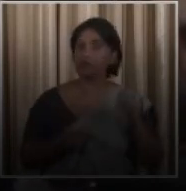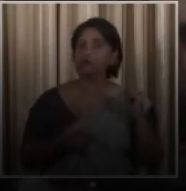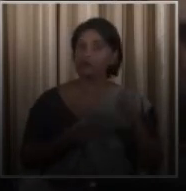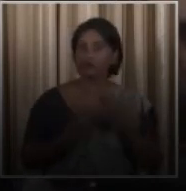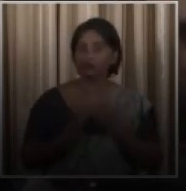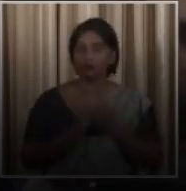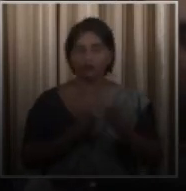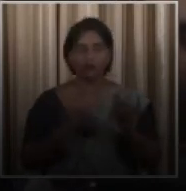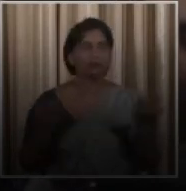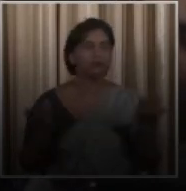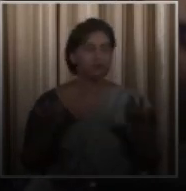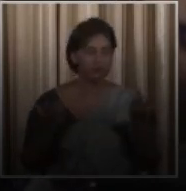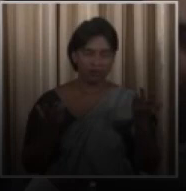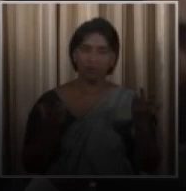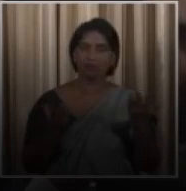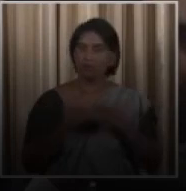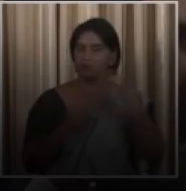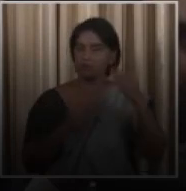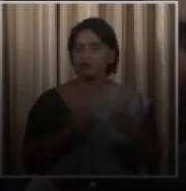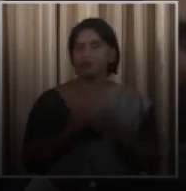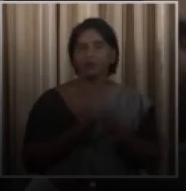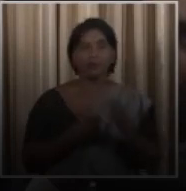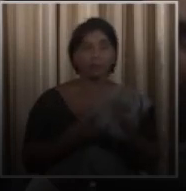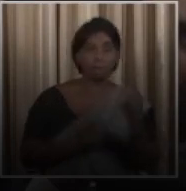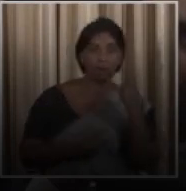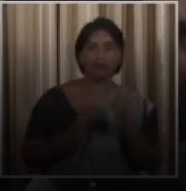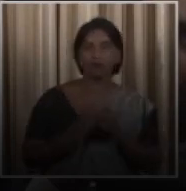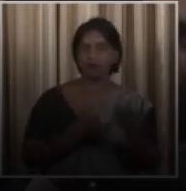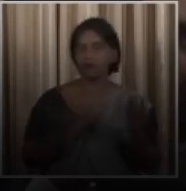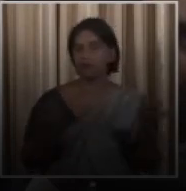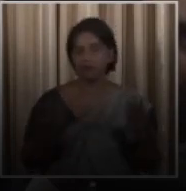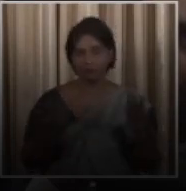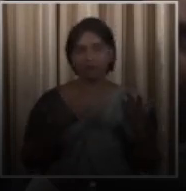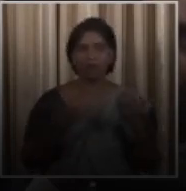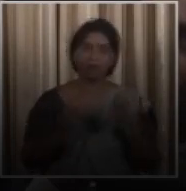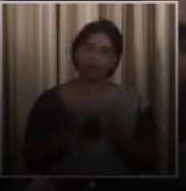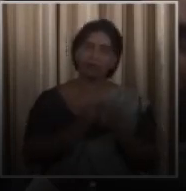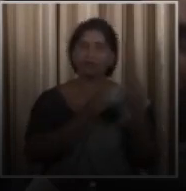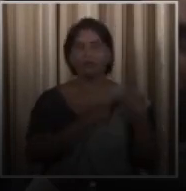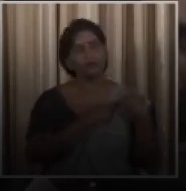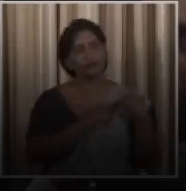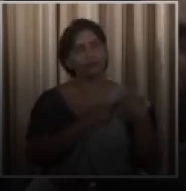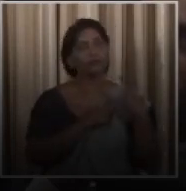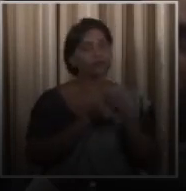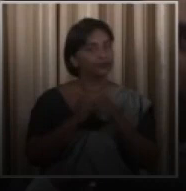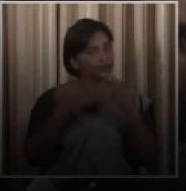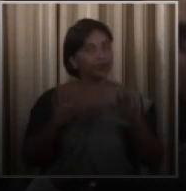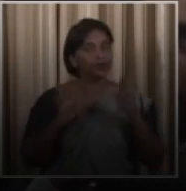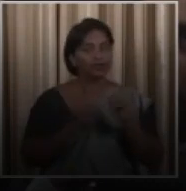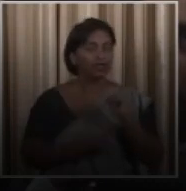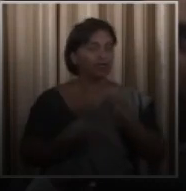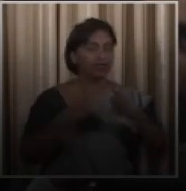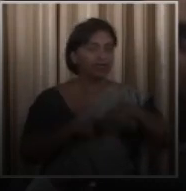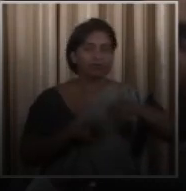ඒක කරගන්න බැරි වුණා. ඉන් ඔබට එතුමියට බලහත්කාරයෙන් ඡන්ද ගන්න බෑ. ඒක නිසා එතුමියගේ යුතුකමත් එතුමිය ඊට කරා. නමුත් මේ